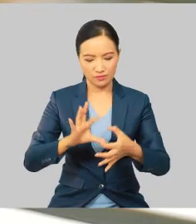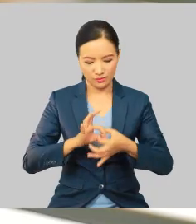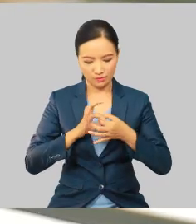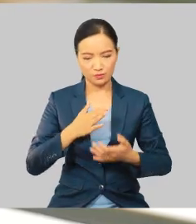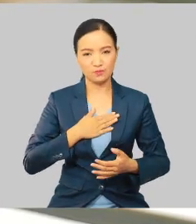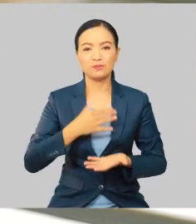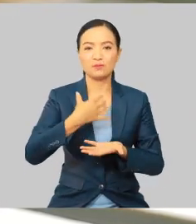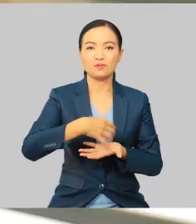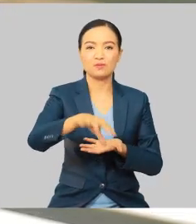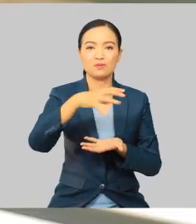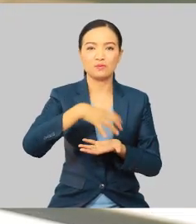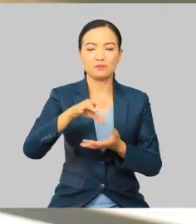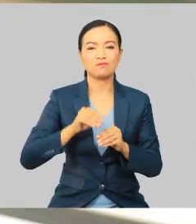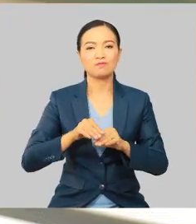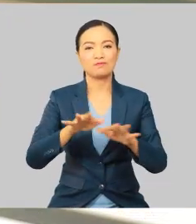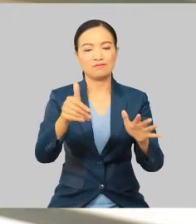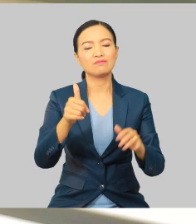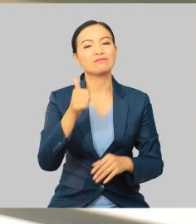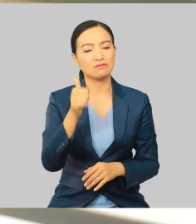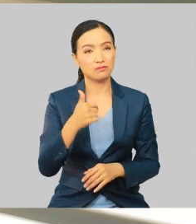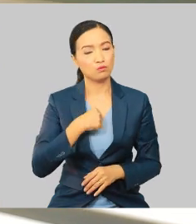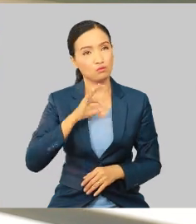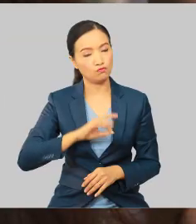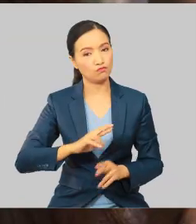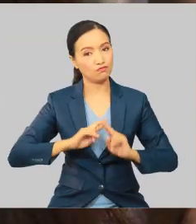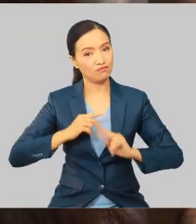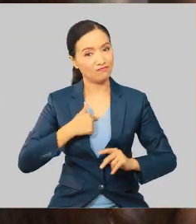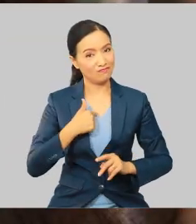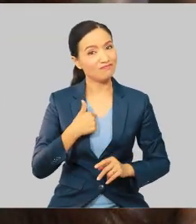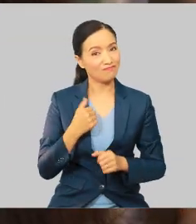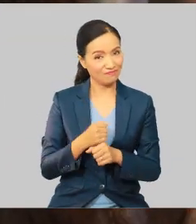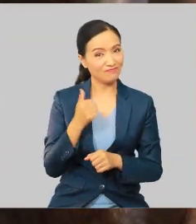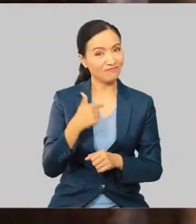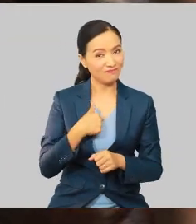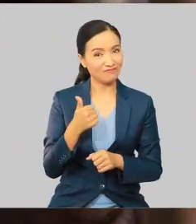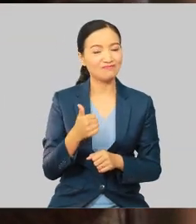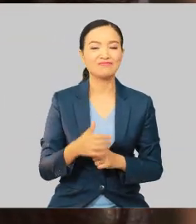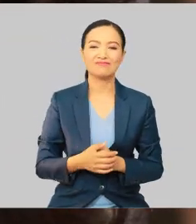ค่ะ มันทำให้กลับมารู้สึกดีกับตัวเองว่าอุ๊ยอย่างน้อยเราก็ทำได้นะ